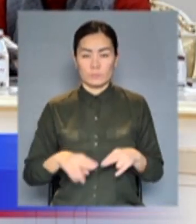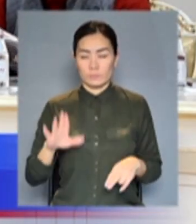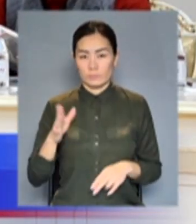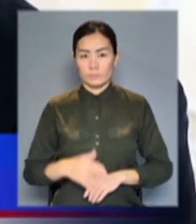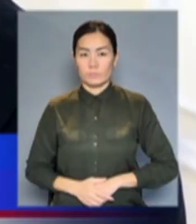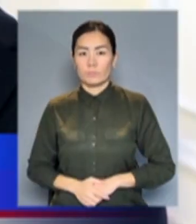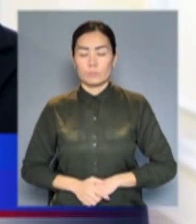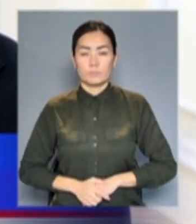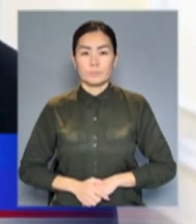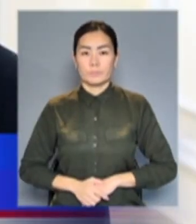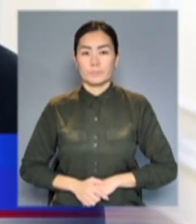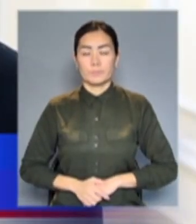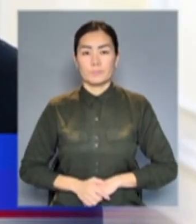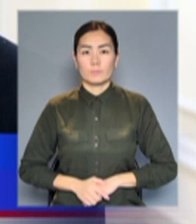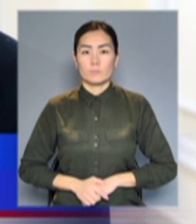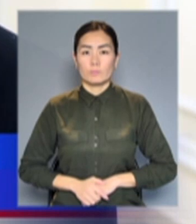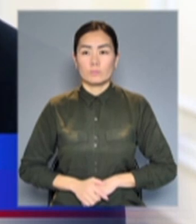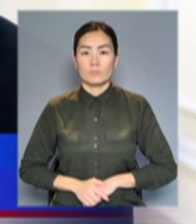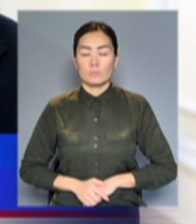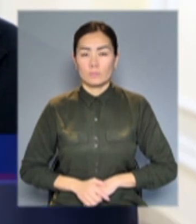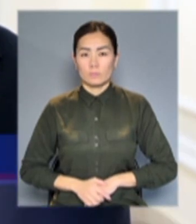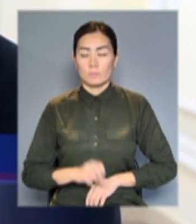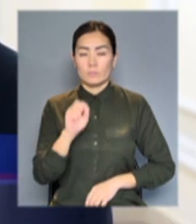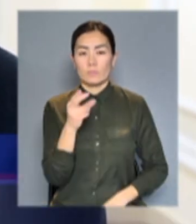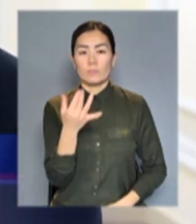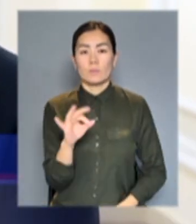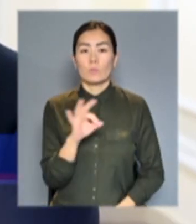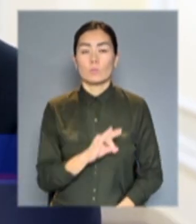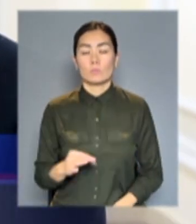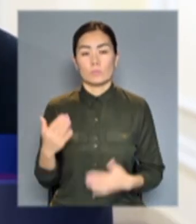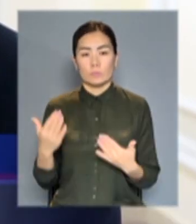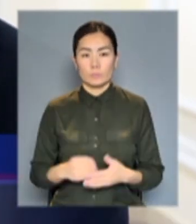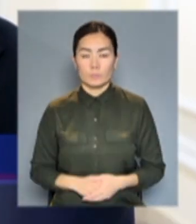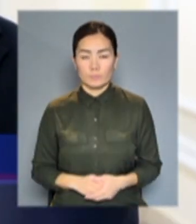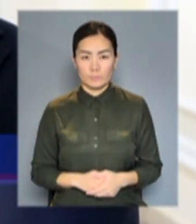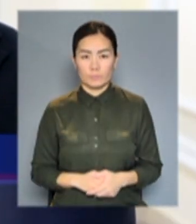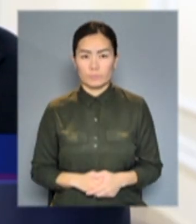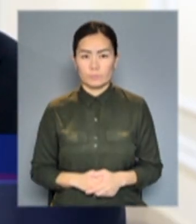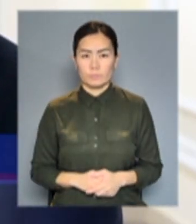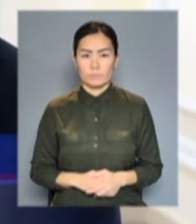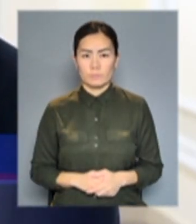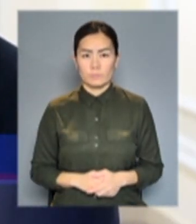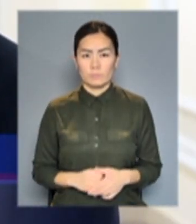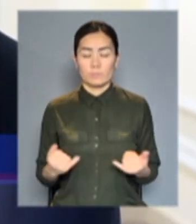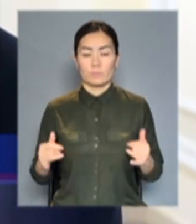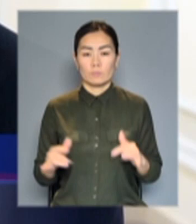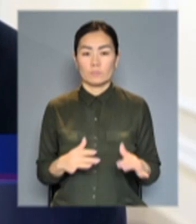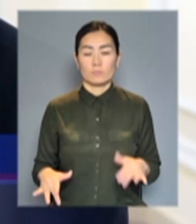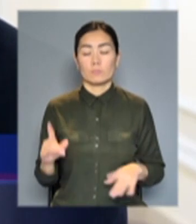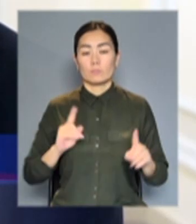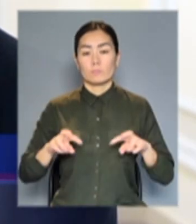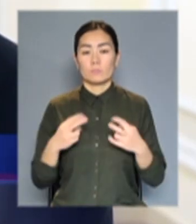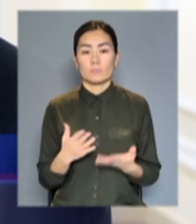насихатталды. Атырау облысы дін істері басқармасы бүгін Абай гуманистік ойларының құндылықтары бойынша дөңгелек өткізіп жатыр.